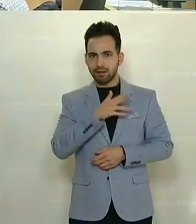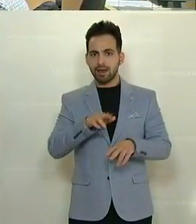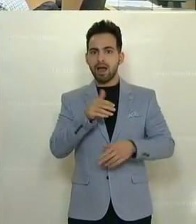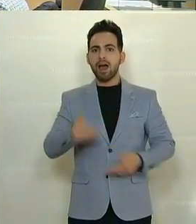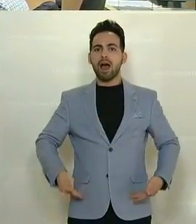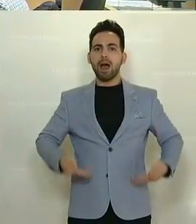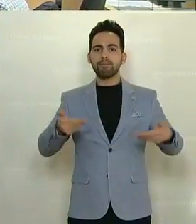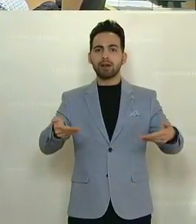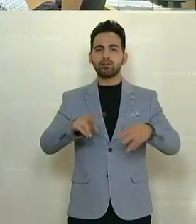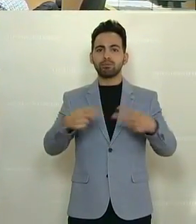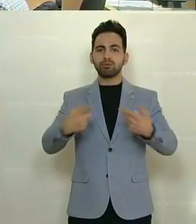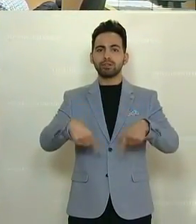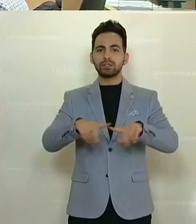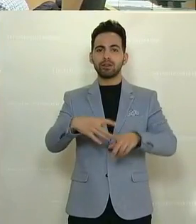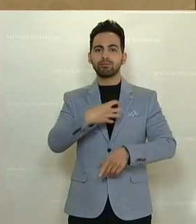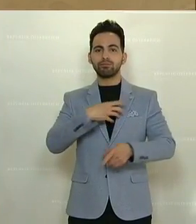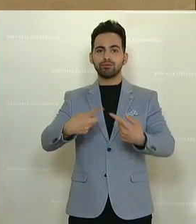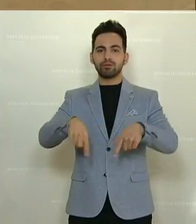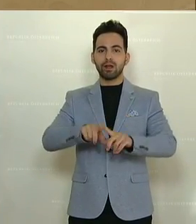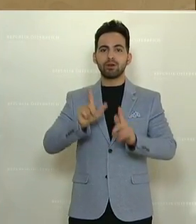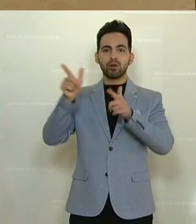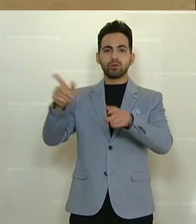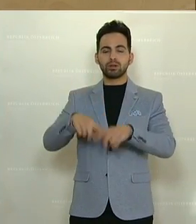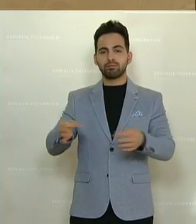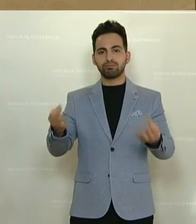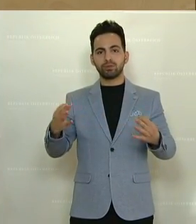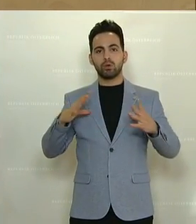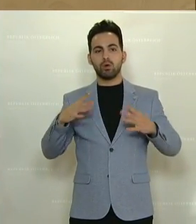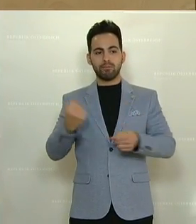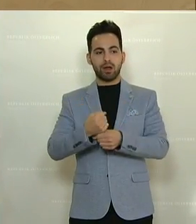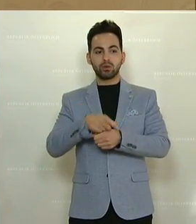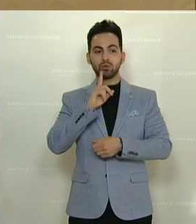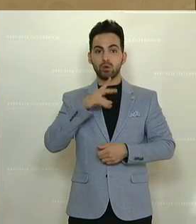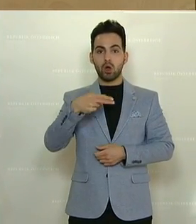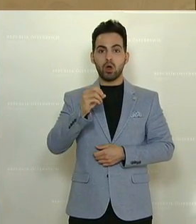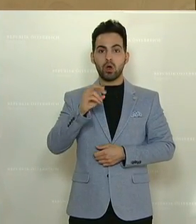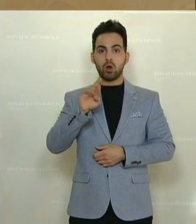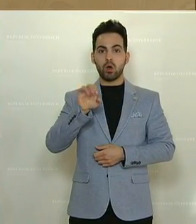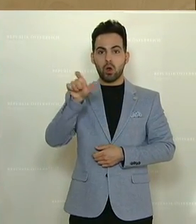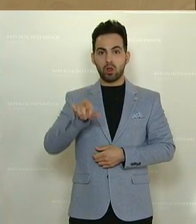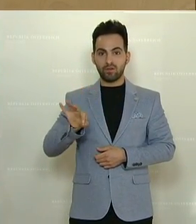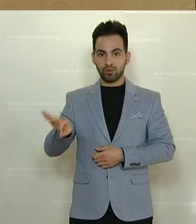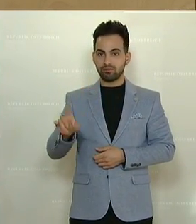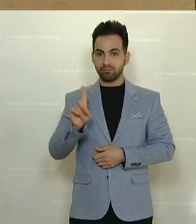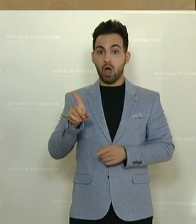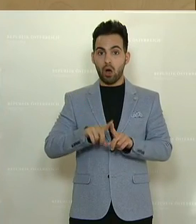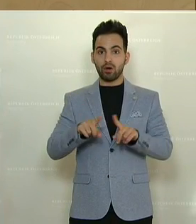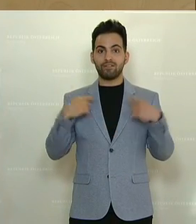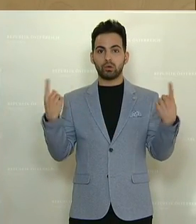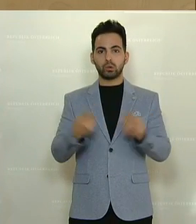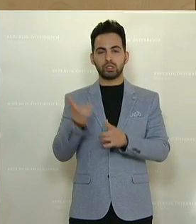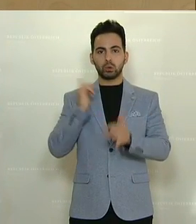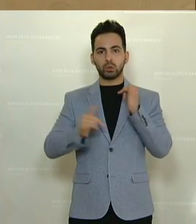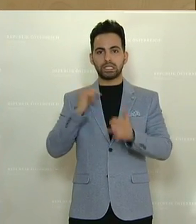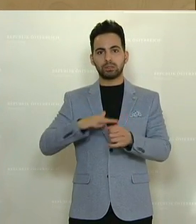Heimatbundesland Burgenland wunderschönen Urlaub machen kann. Also nicht nur für den Kollegen Franz Hörl aus Tirol, sondern auch für uns ist der Tourismus eine